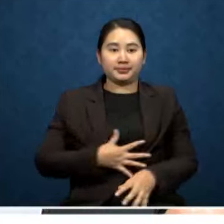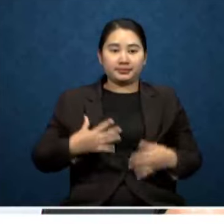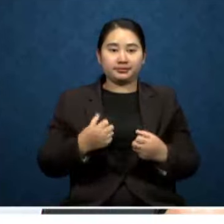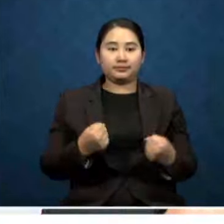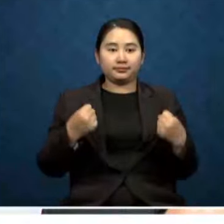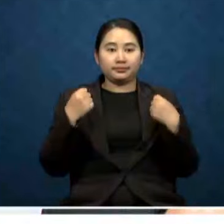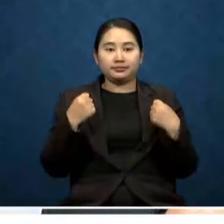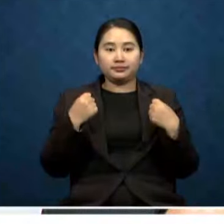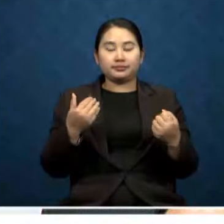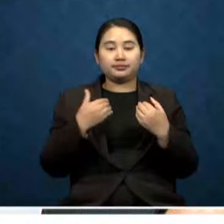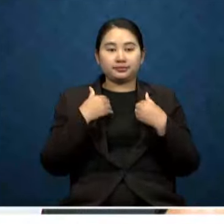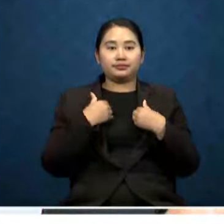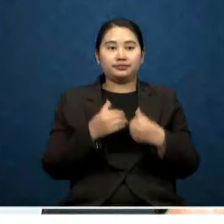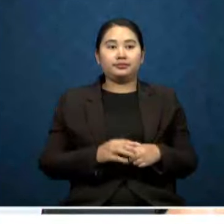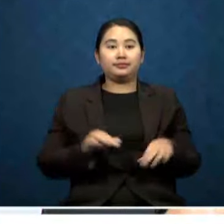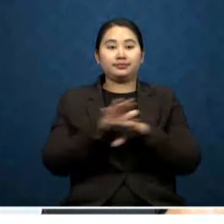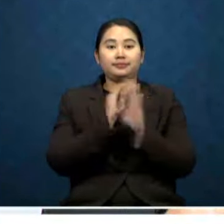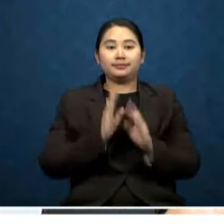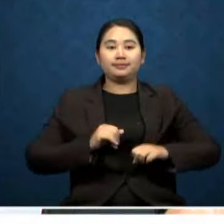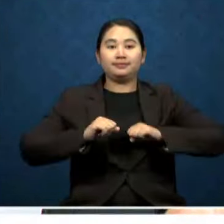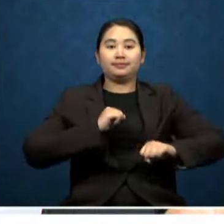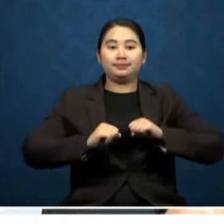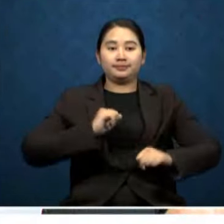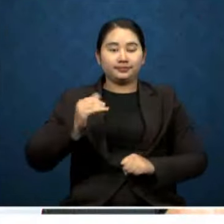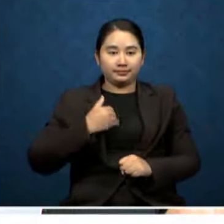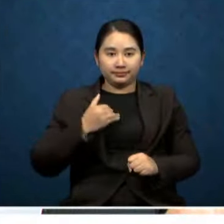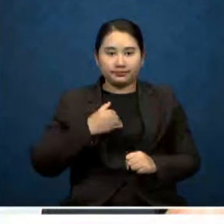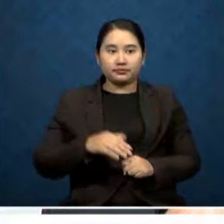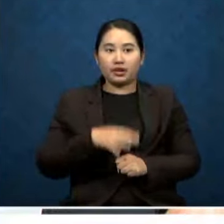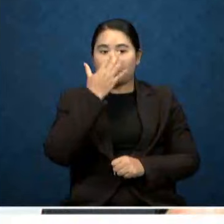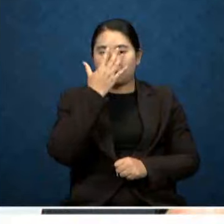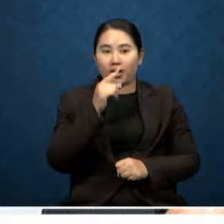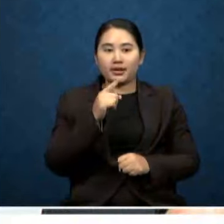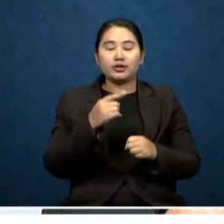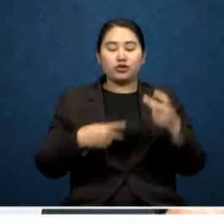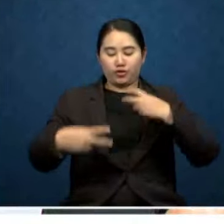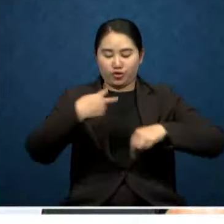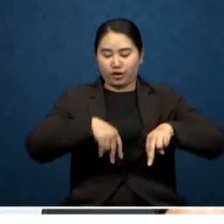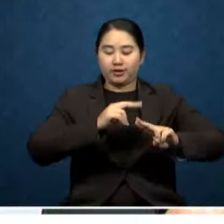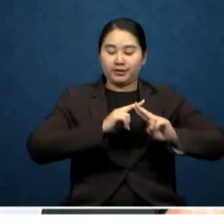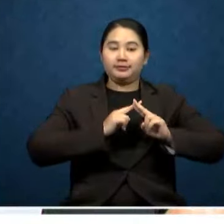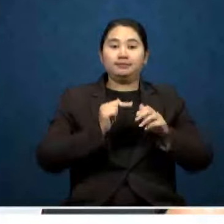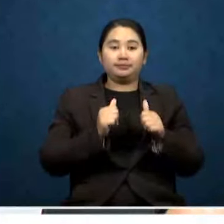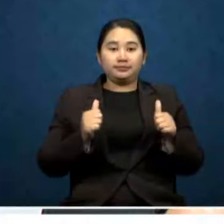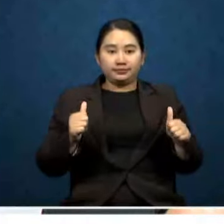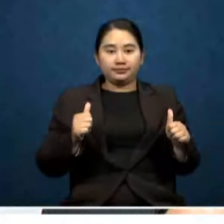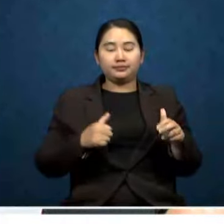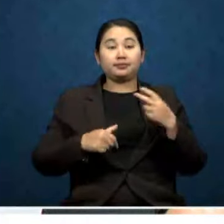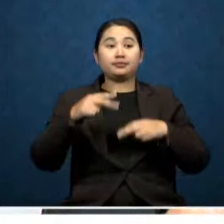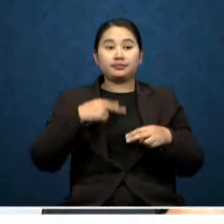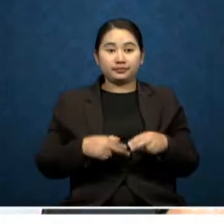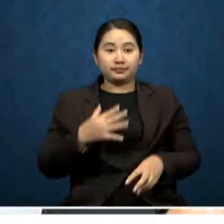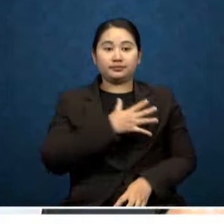แรงเป็นเหมือนคนหนุ่มสาวอยู่เลยครับเพราะเขดูแลรักษาสุขภาพและดูแลรักษา